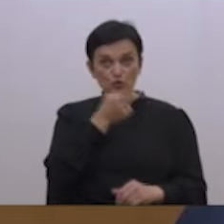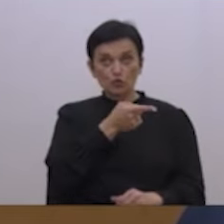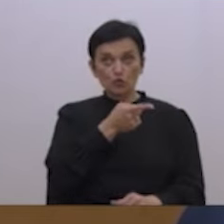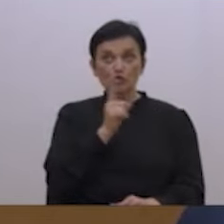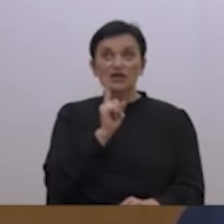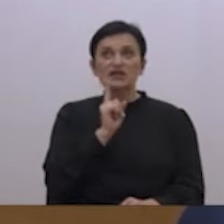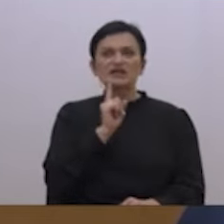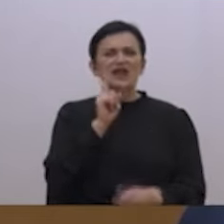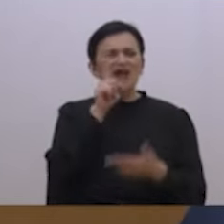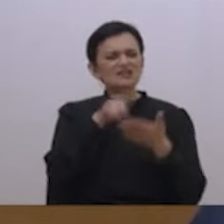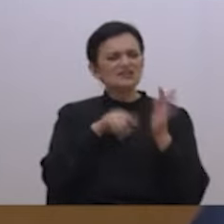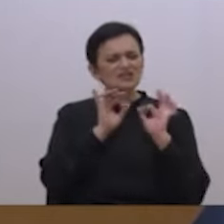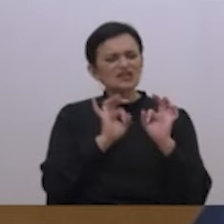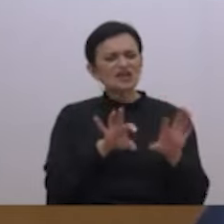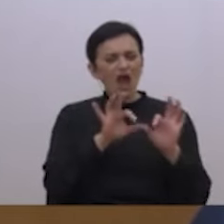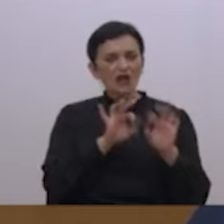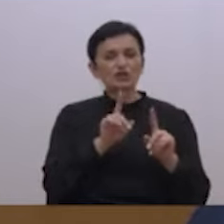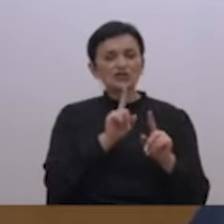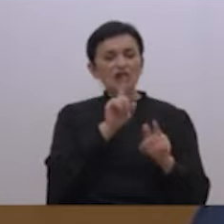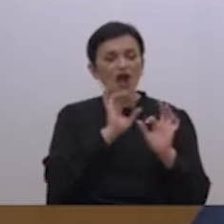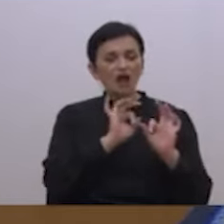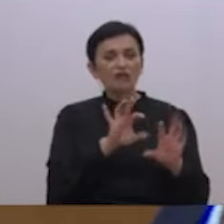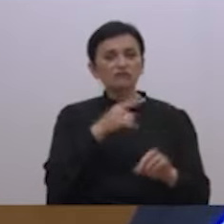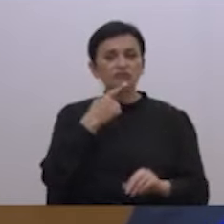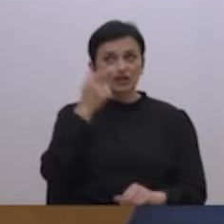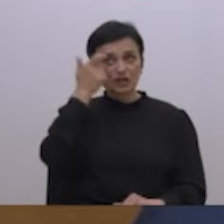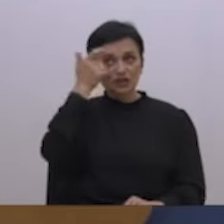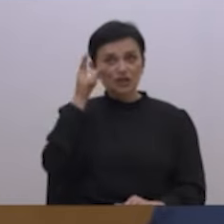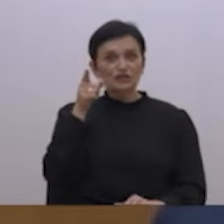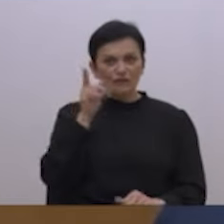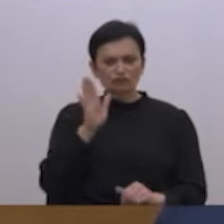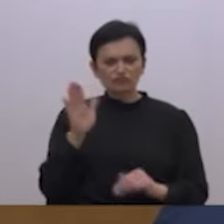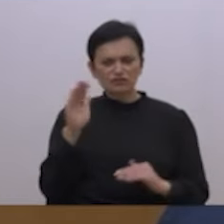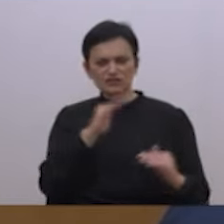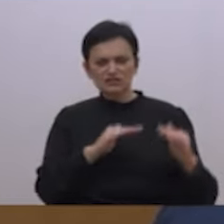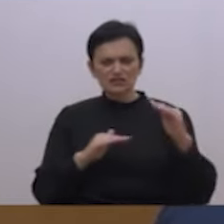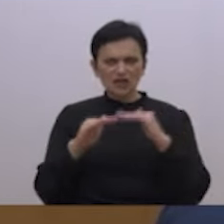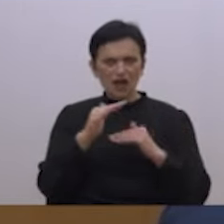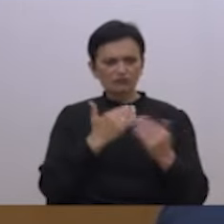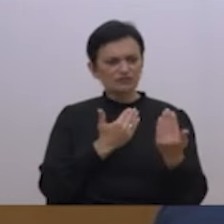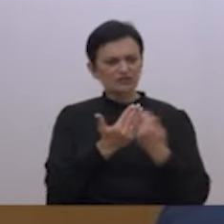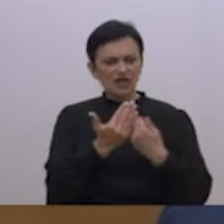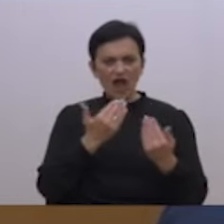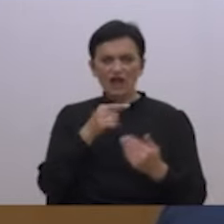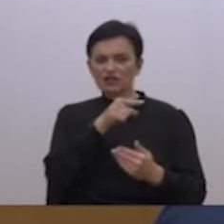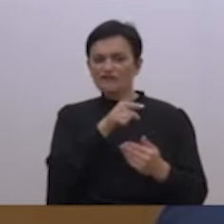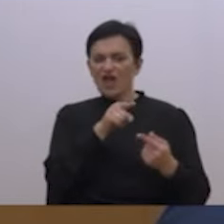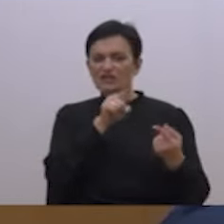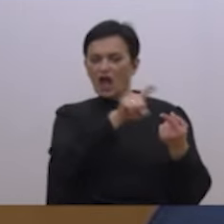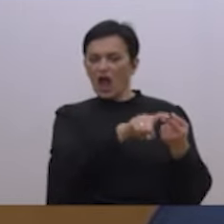რას გაჯერებენ? იმას გაჯერებენ, რომ ბიზინა ივანიშვილი დაალაგებს ყველასთან და თქვენ არ